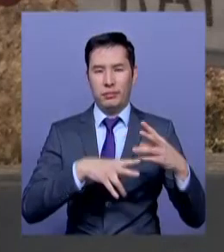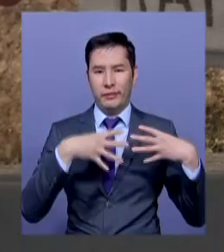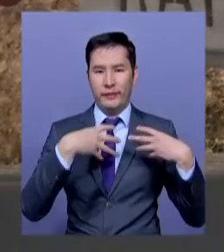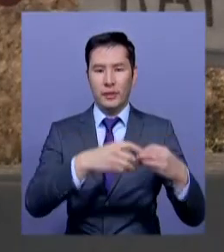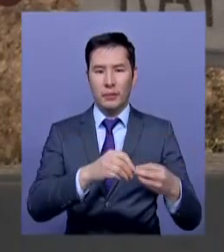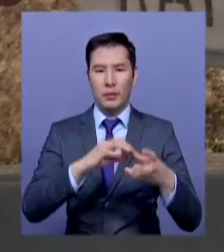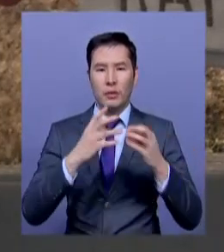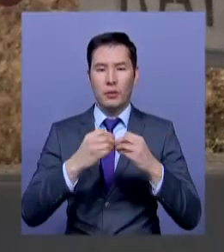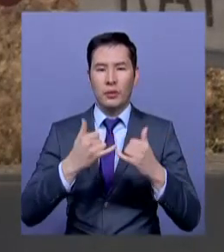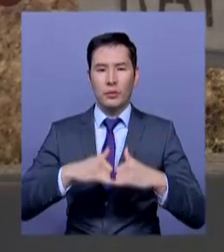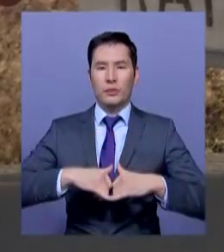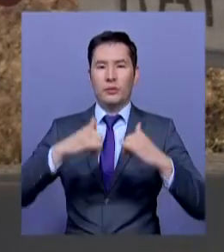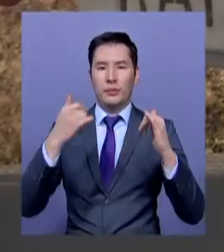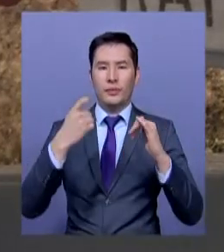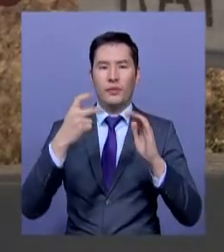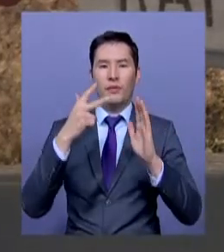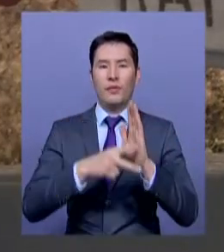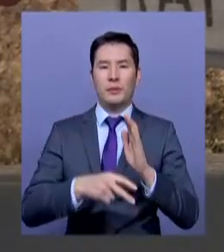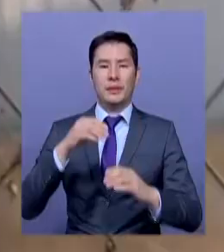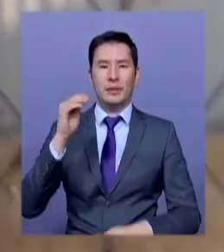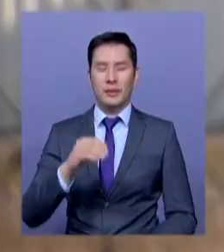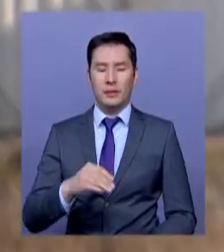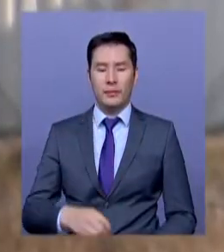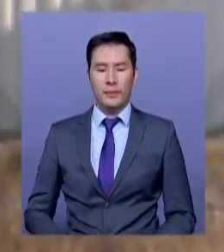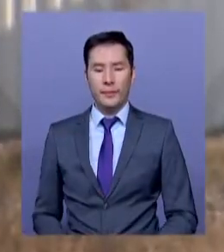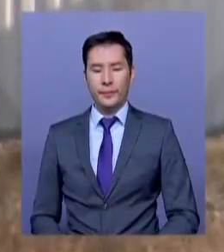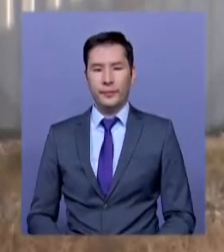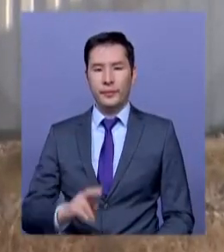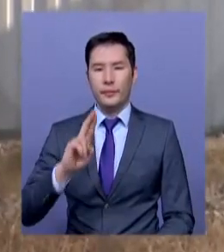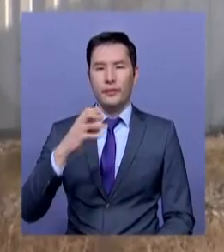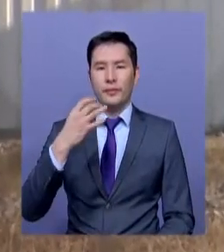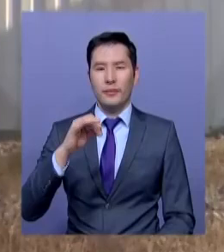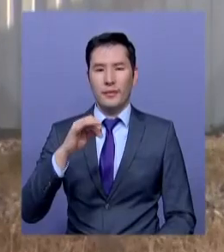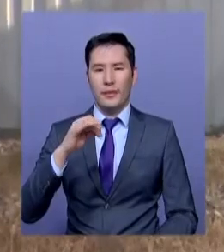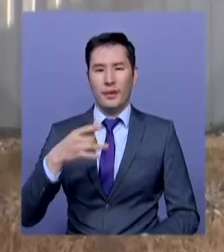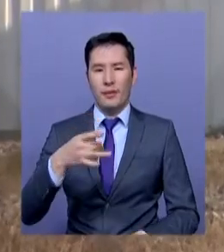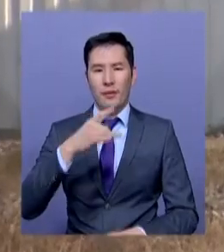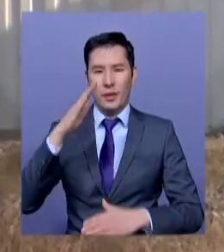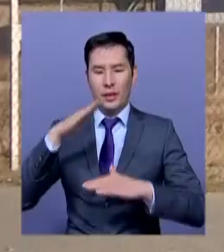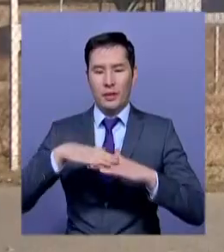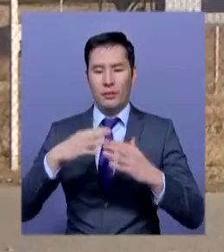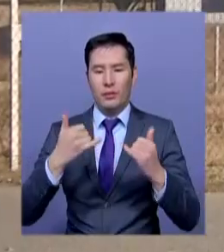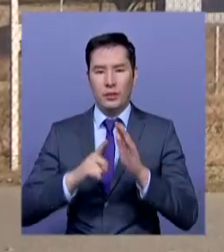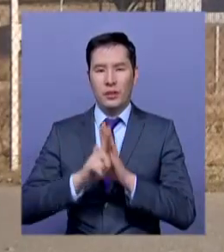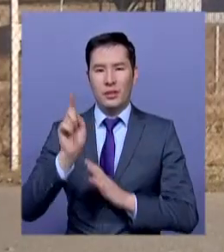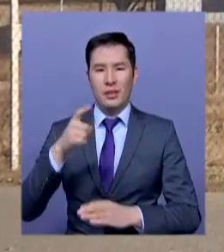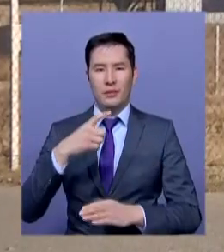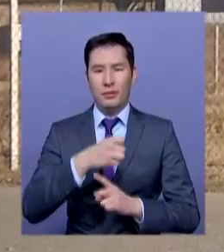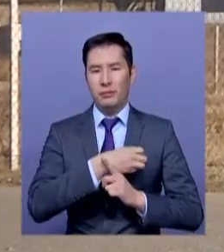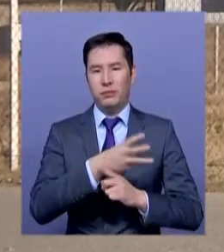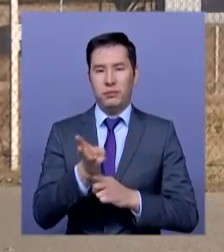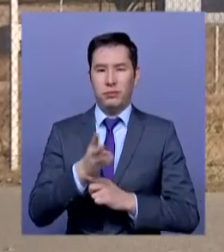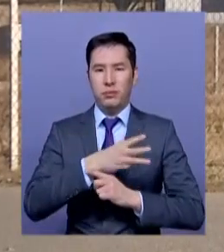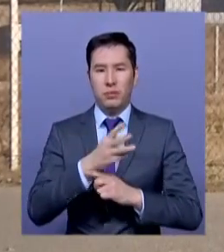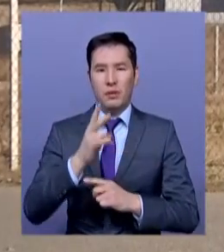көрсеткіш 182 мыңға дейін өсіп отыр. Қарасай ауданы әкімдігі қазір мұнда дезинфекциялық жұмыстар жүргізіліп жатыр дейді.